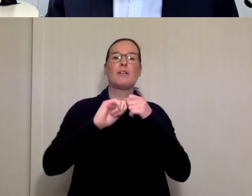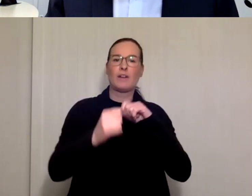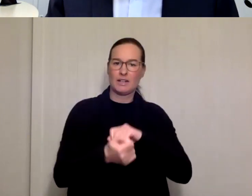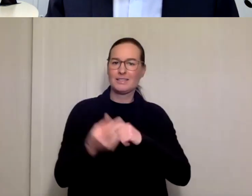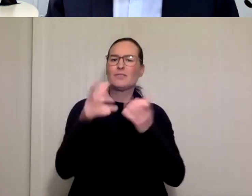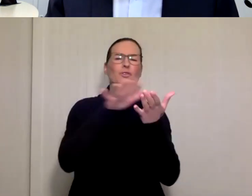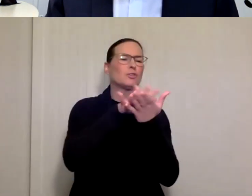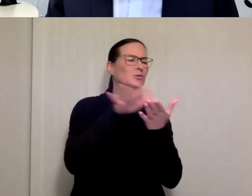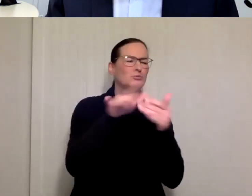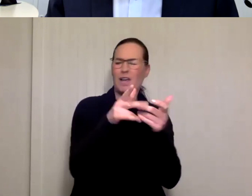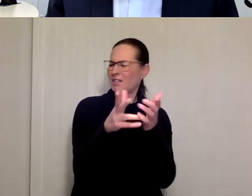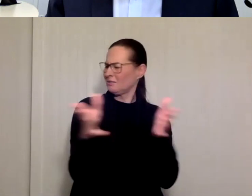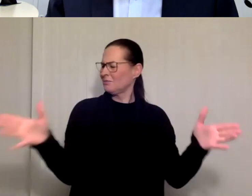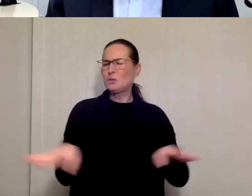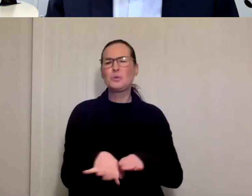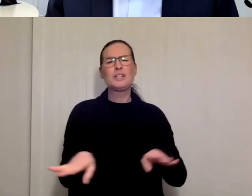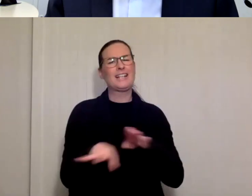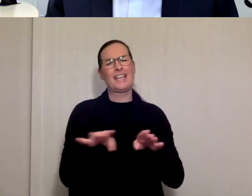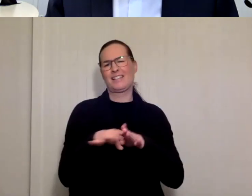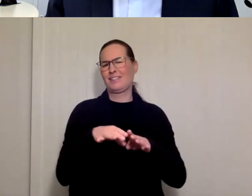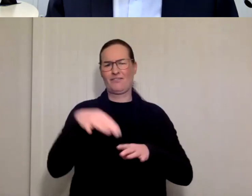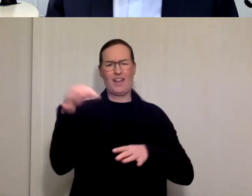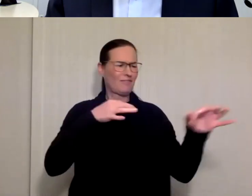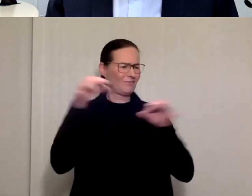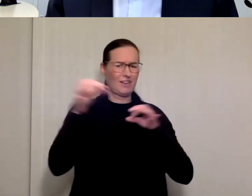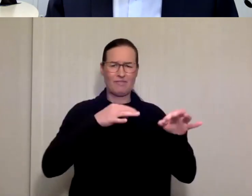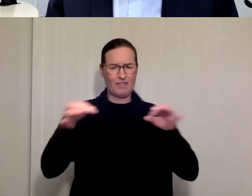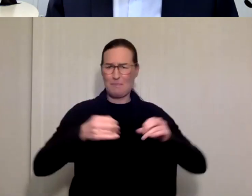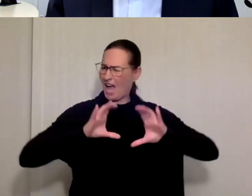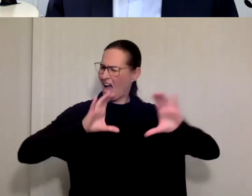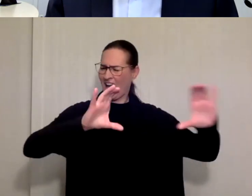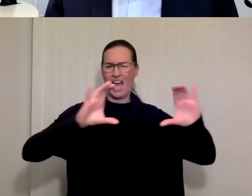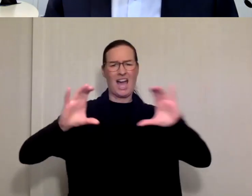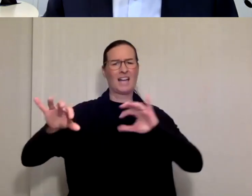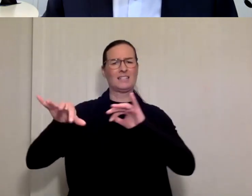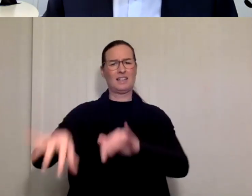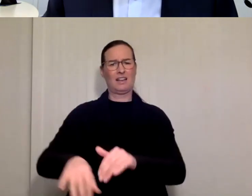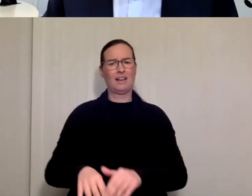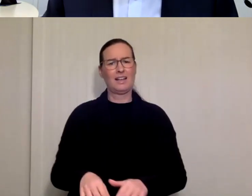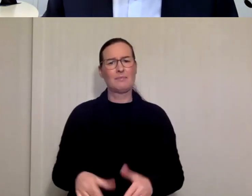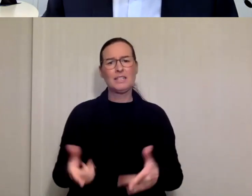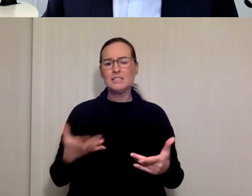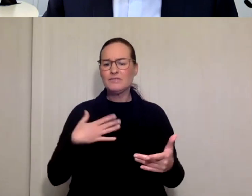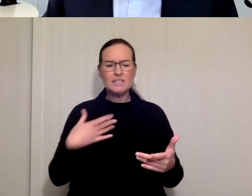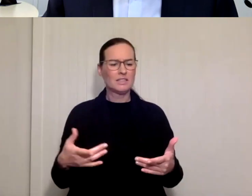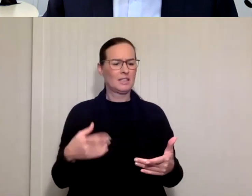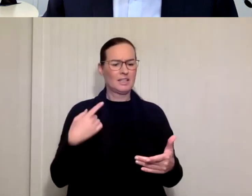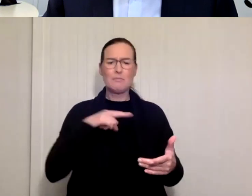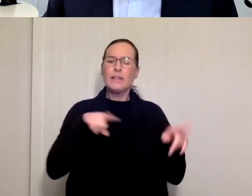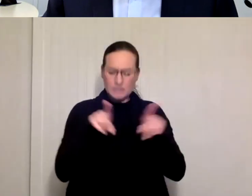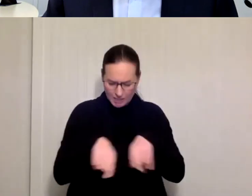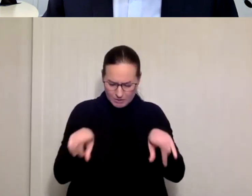um ganz diese ganzen grundlegenden Fragen, die jetzt hier plötzlich nochmal, ja, man ist aus seinem Rhythmus, aus seinem tagtäglichen Trott